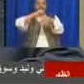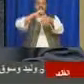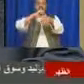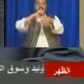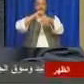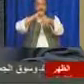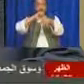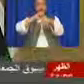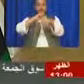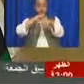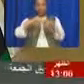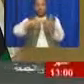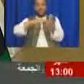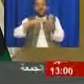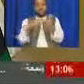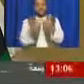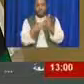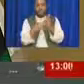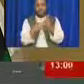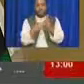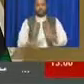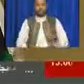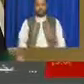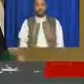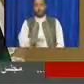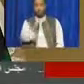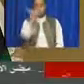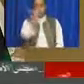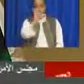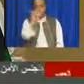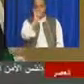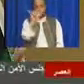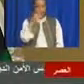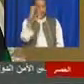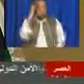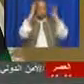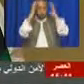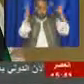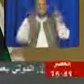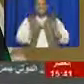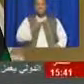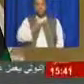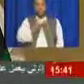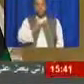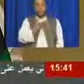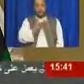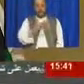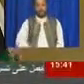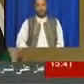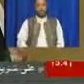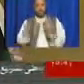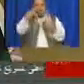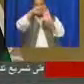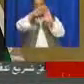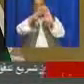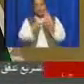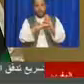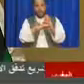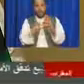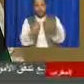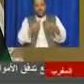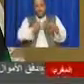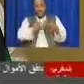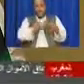باهميتها لصناعه الاستقرار ضروره وجود علماء الشريعه في في موضوع